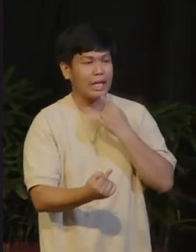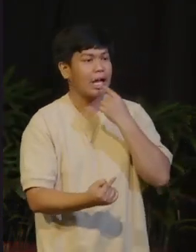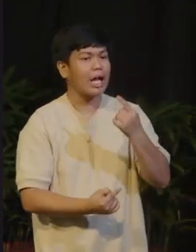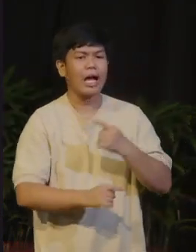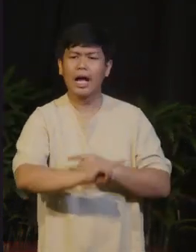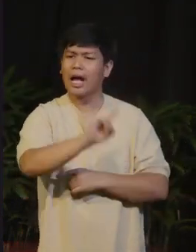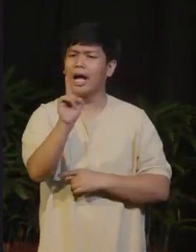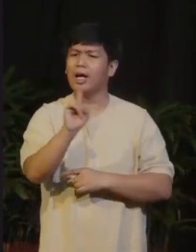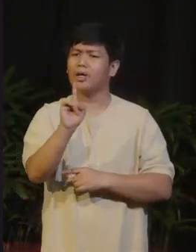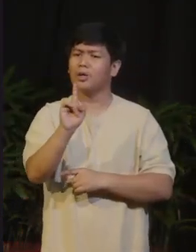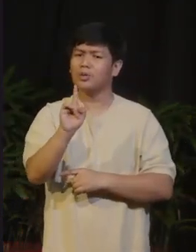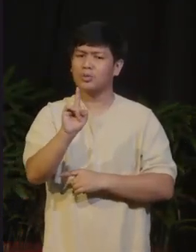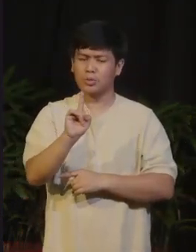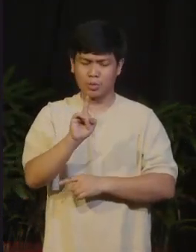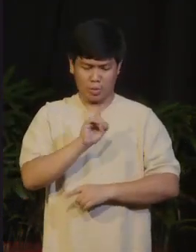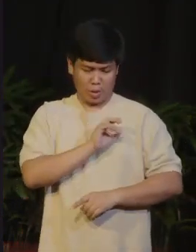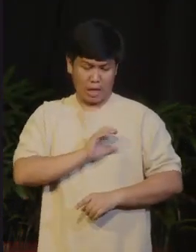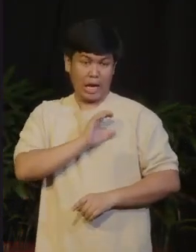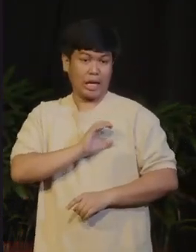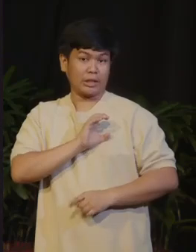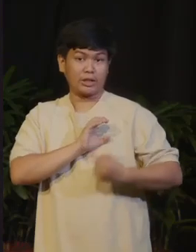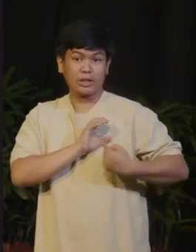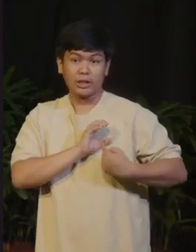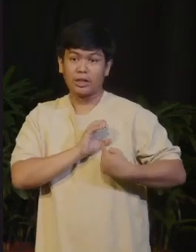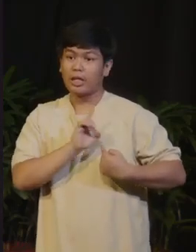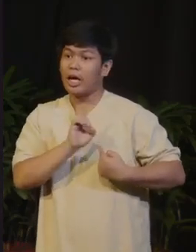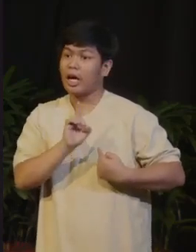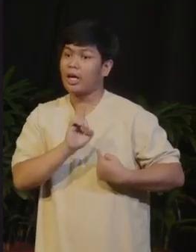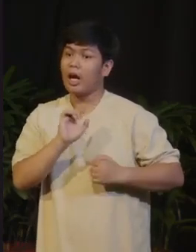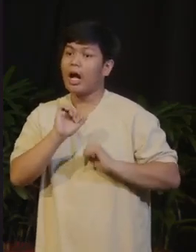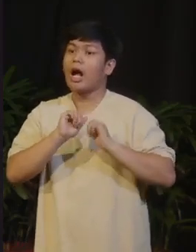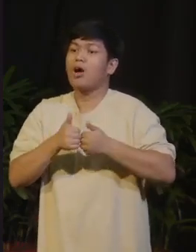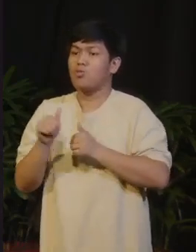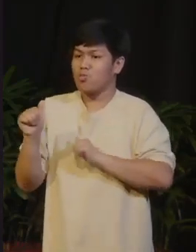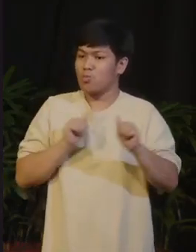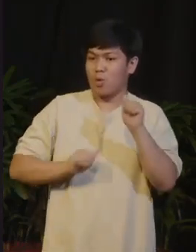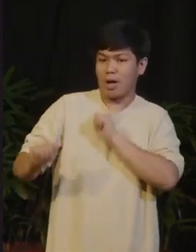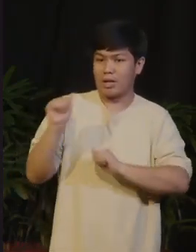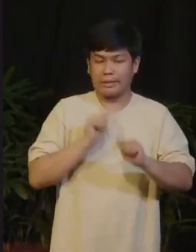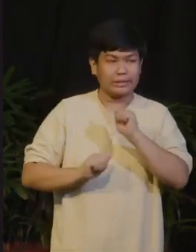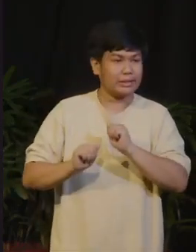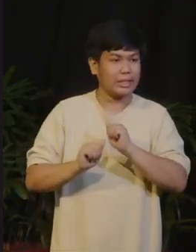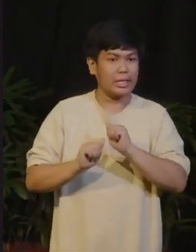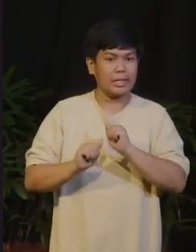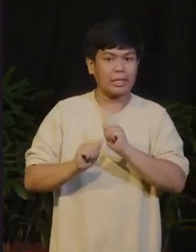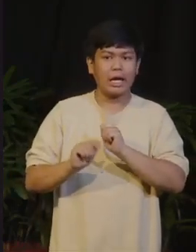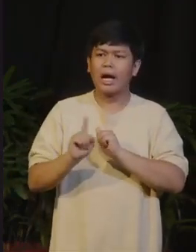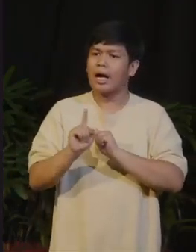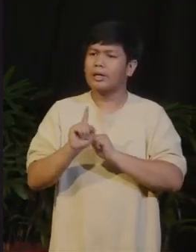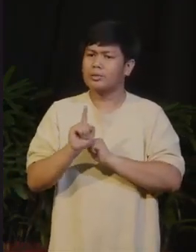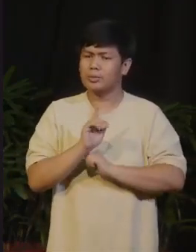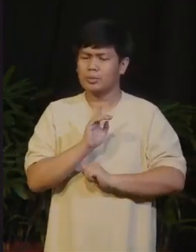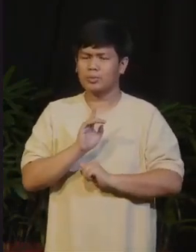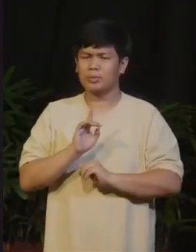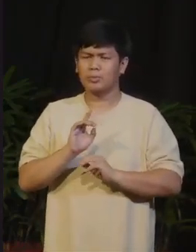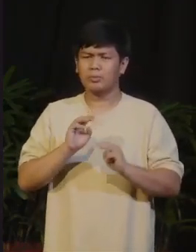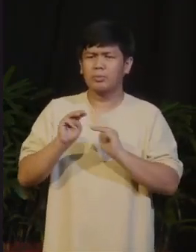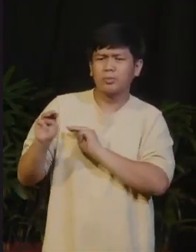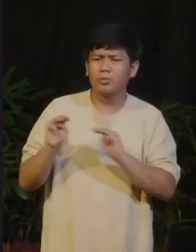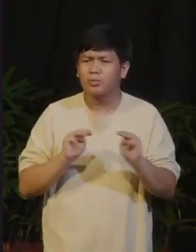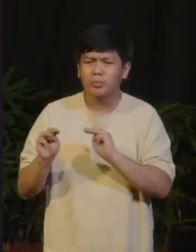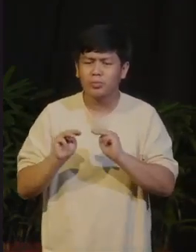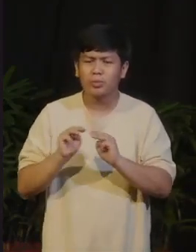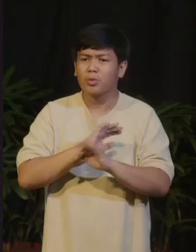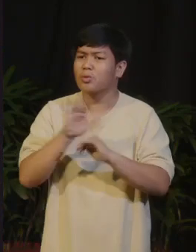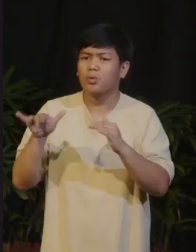ang pag-uugali at ang pagkilos at ang kaugalian ng lahat ng bahagi ng